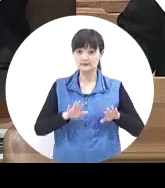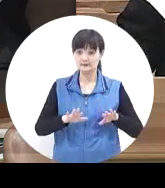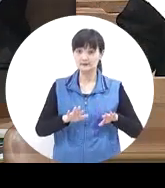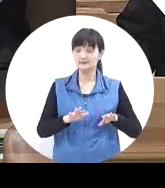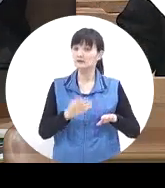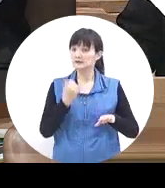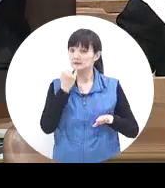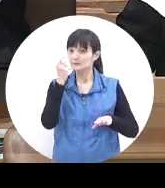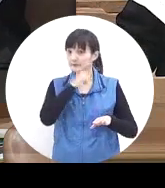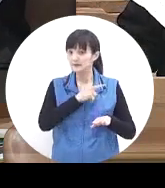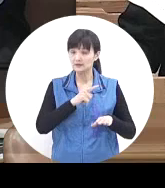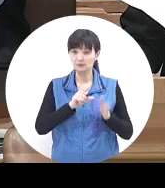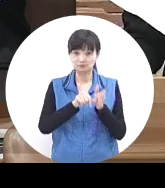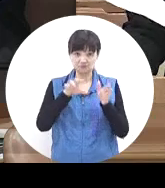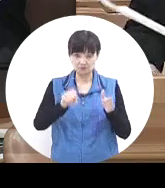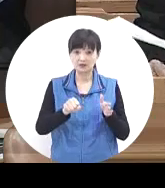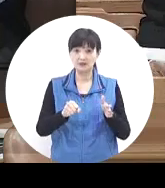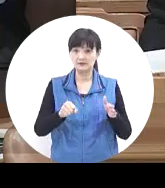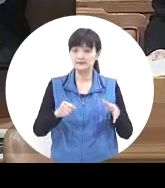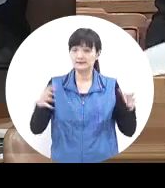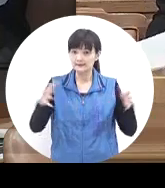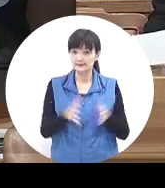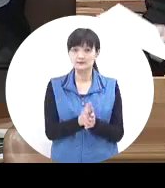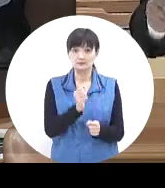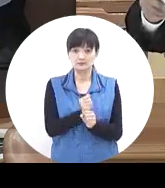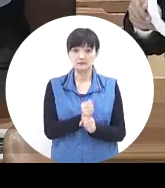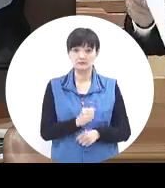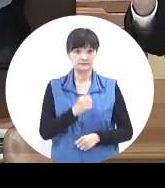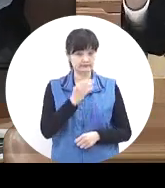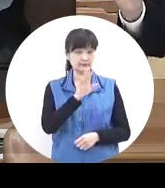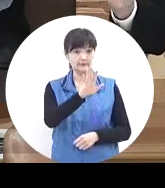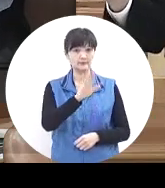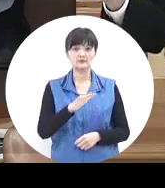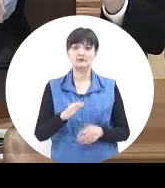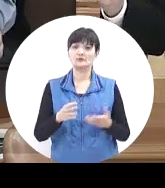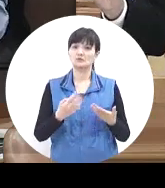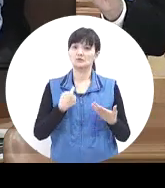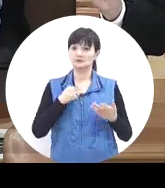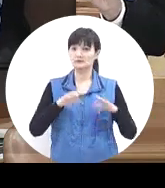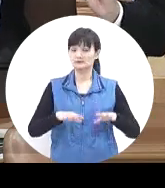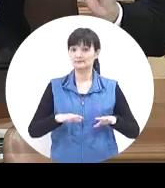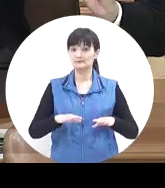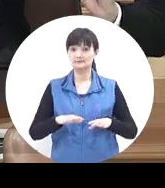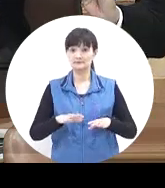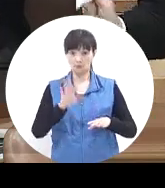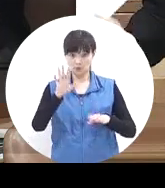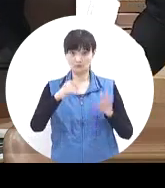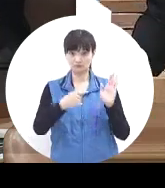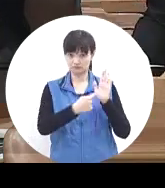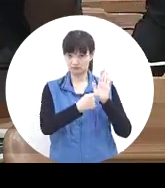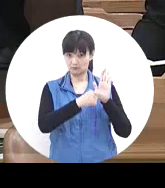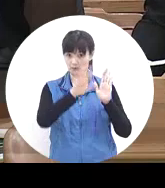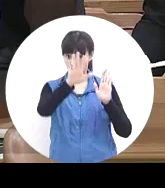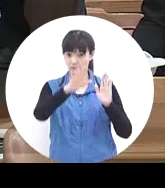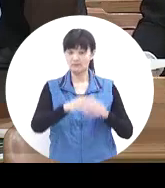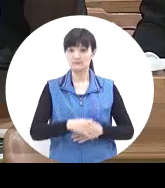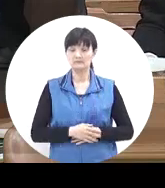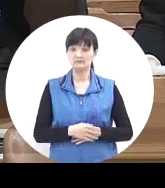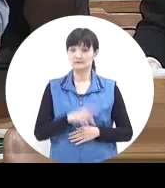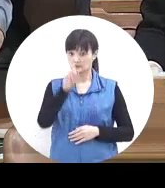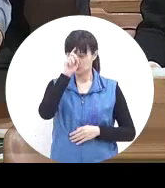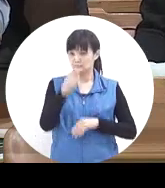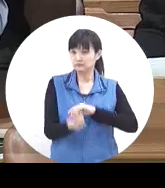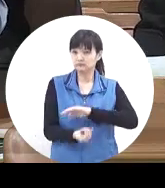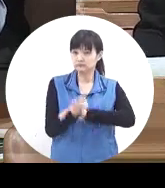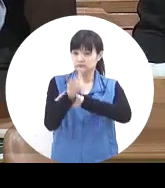始先走 ？ 因为我们现在很多泰山已经没有办法停车。现在 水汽的时候才在先走啊。 那是不是赶快？哦，那我市